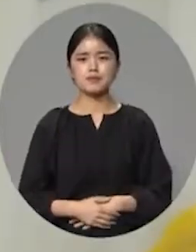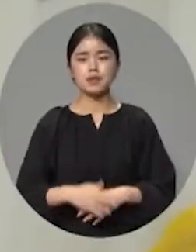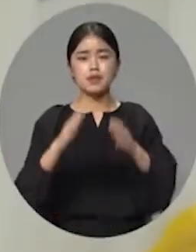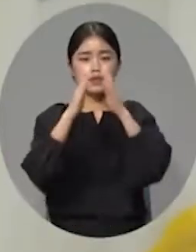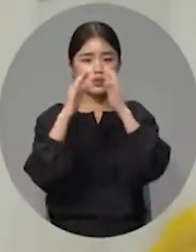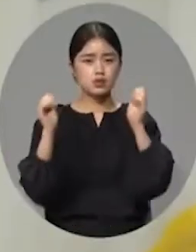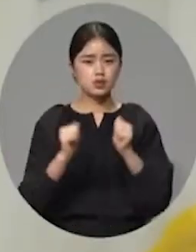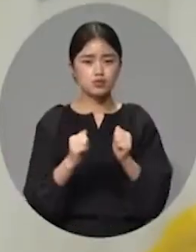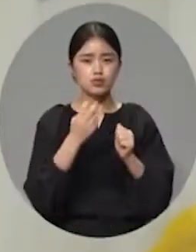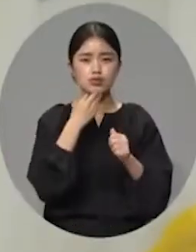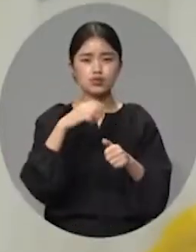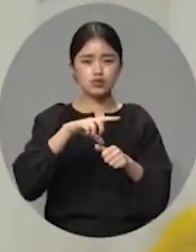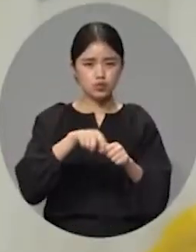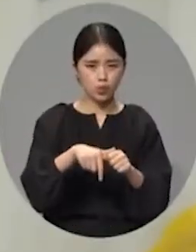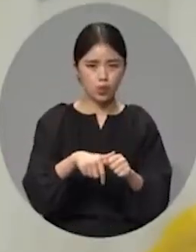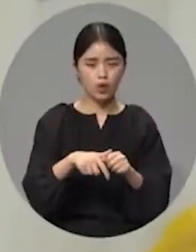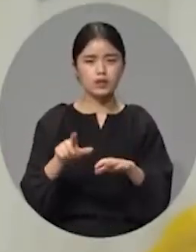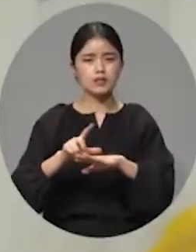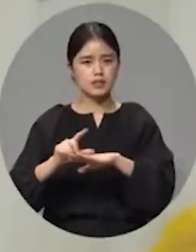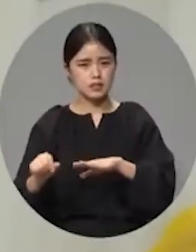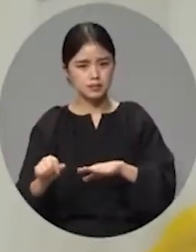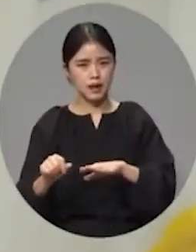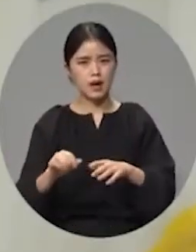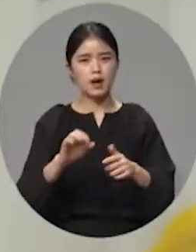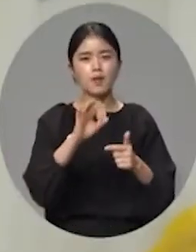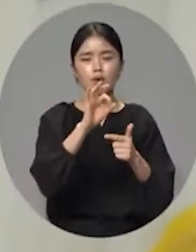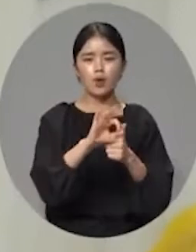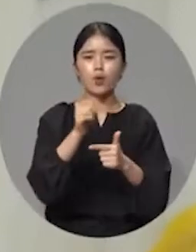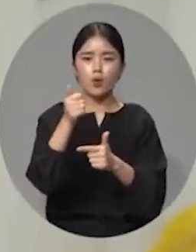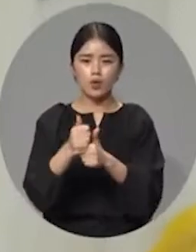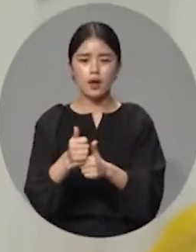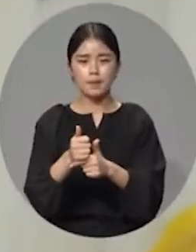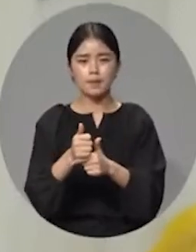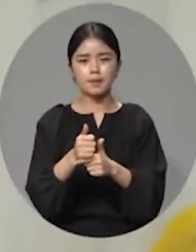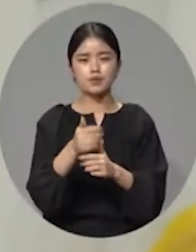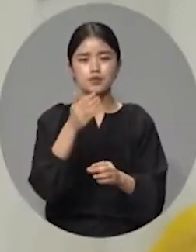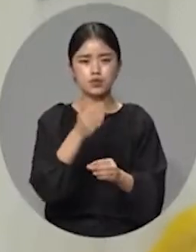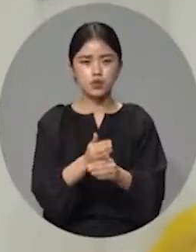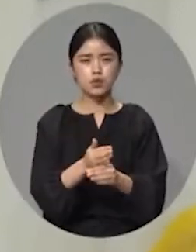전북이 수도권, 비수도권, 영호남 또 호남 내에서도